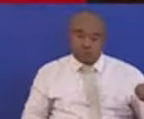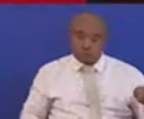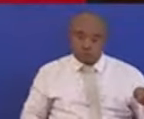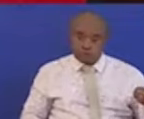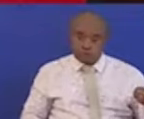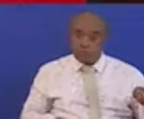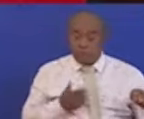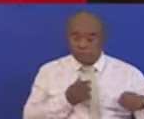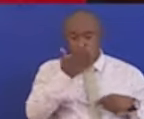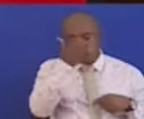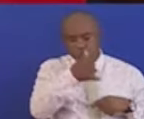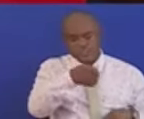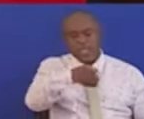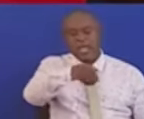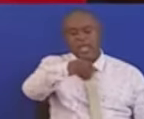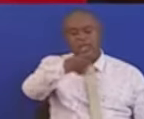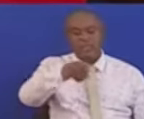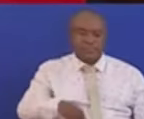Ile